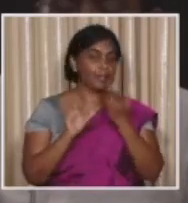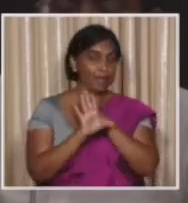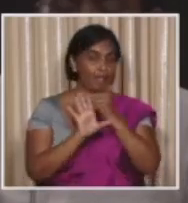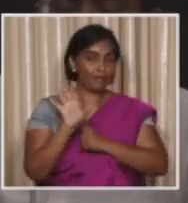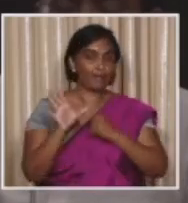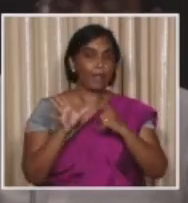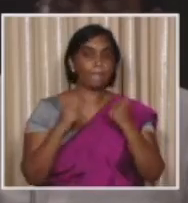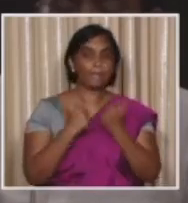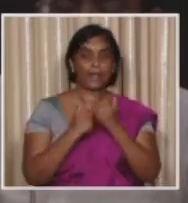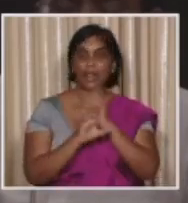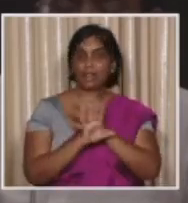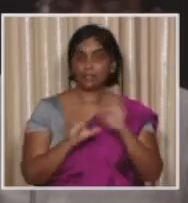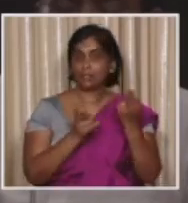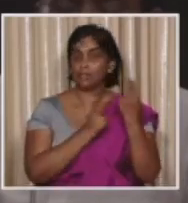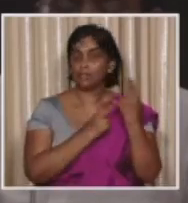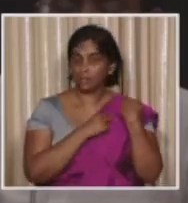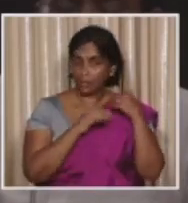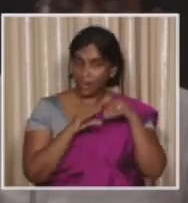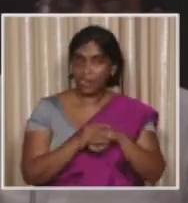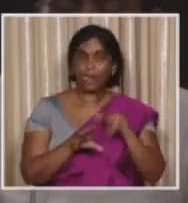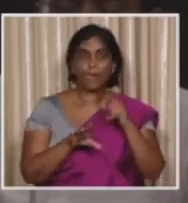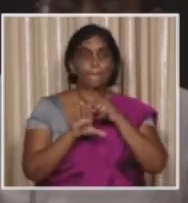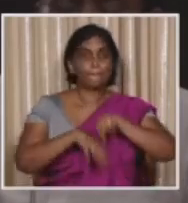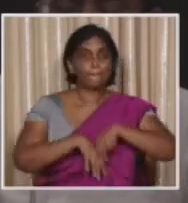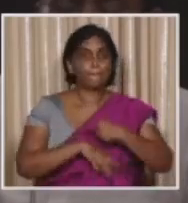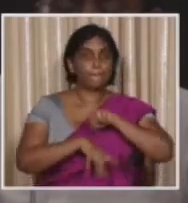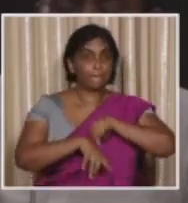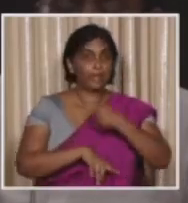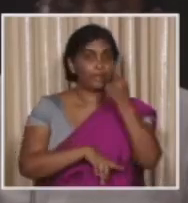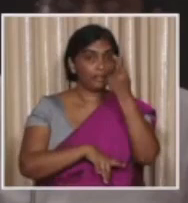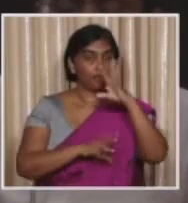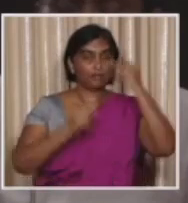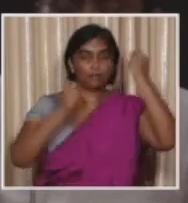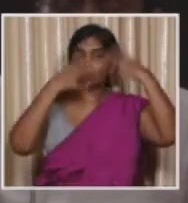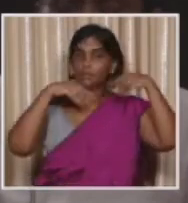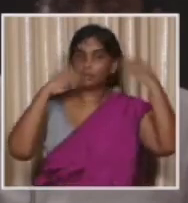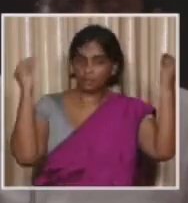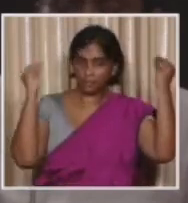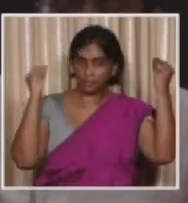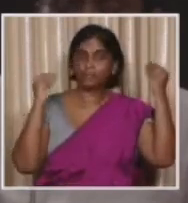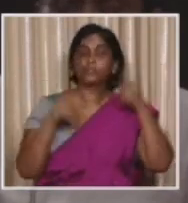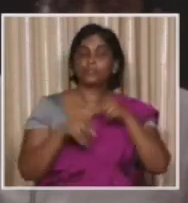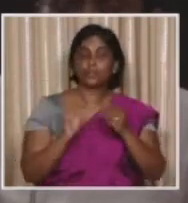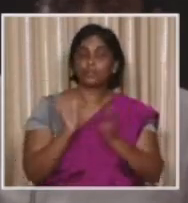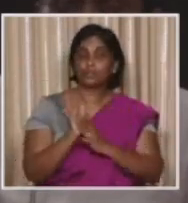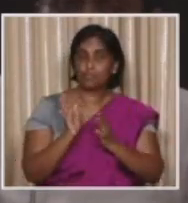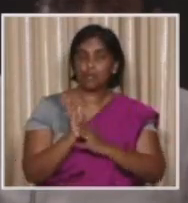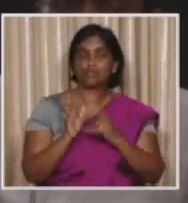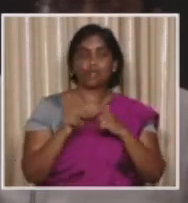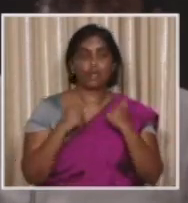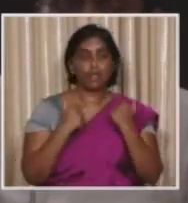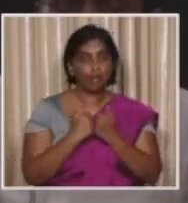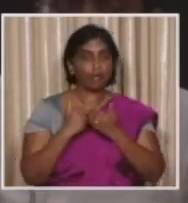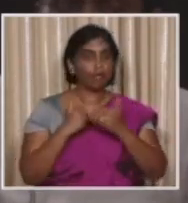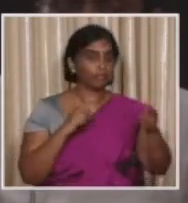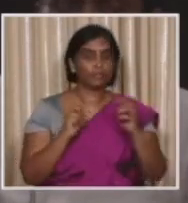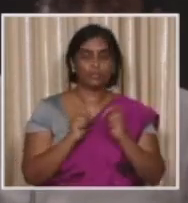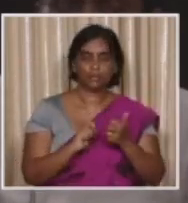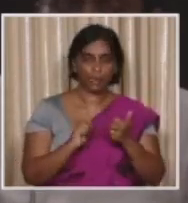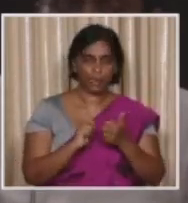වෙනිදා. බාර ගන්න දවසෙත් පැය 14ක විදුලි කප්පාදුවා. ඒක තමයි මාර්තු මාසේ අප්‍රේල් මාසේ සිදුවෙච්ච